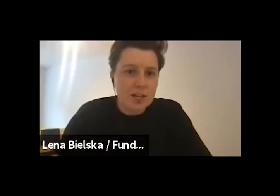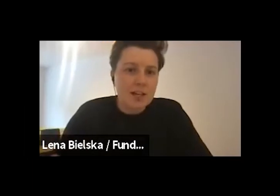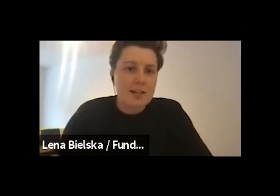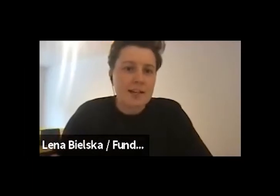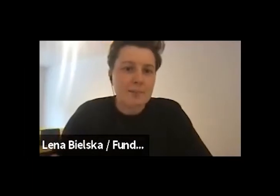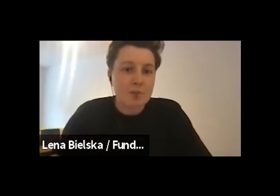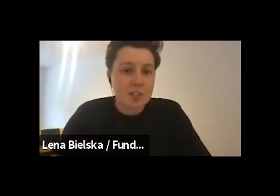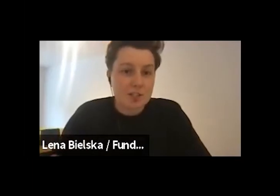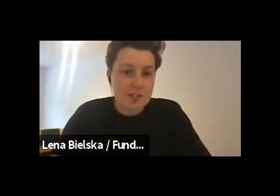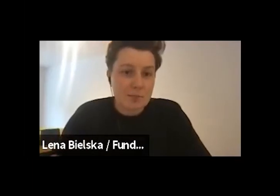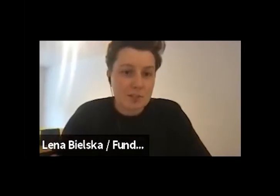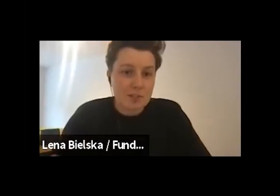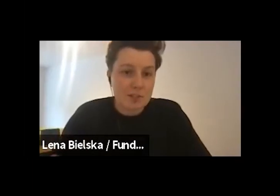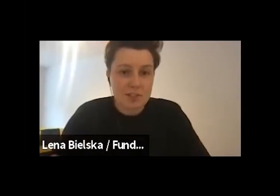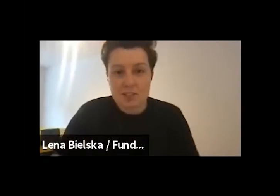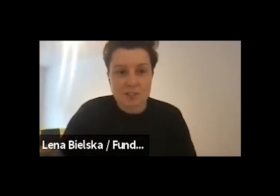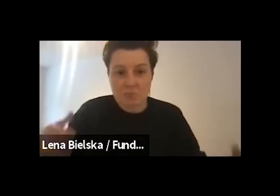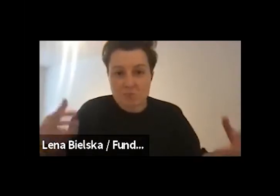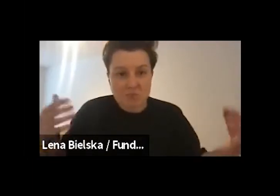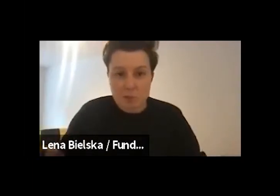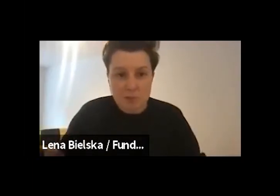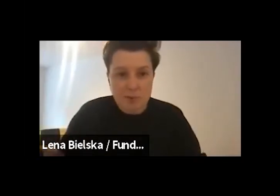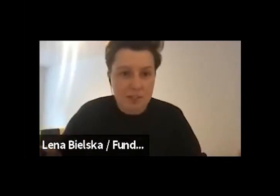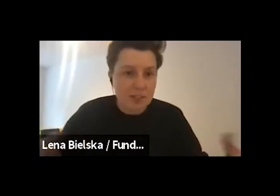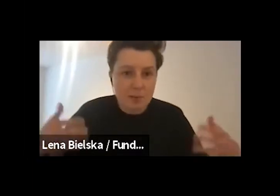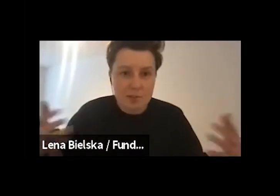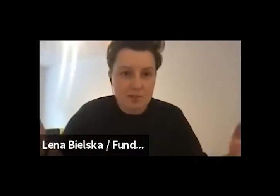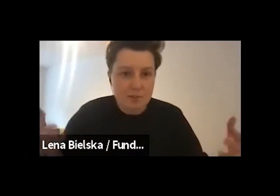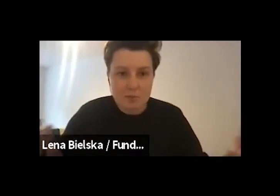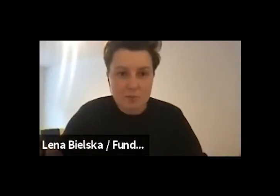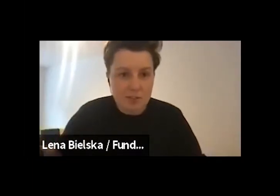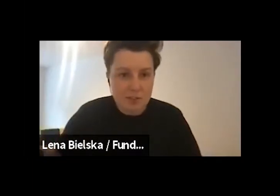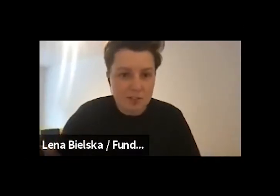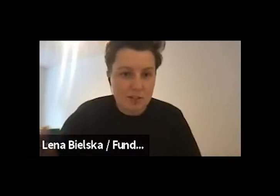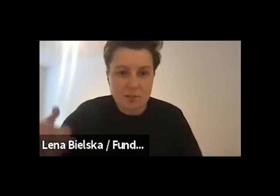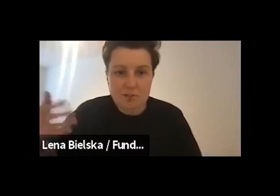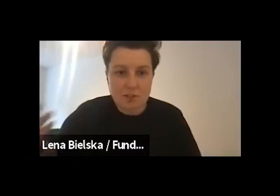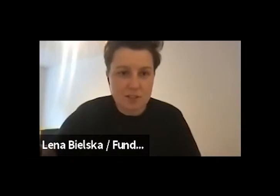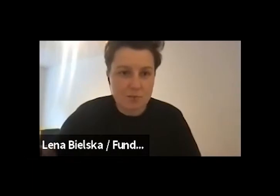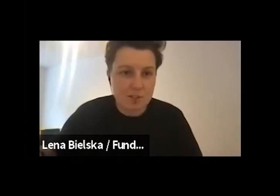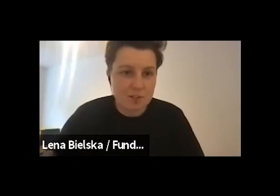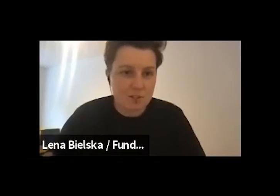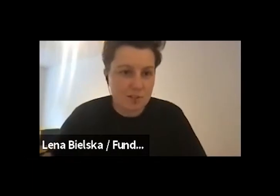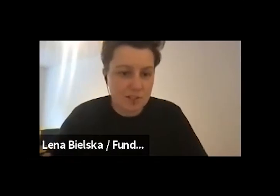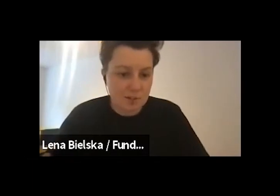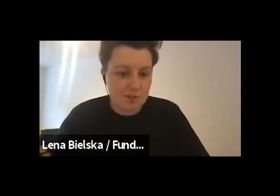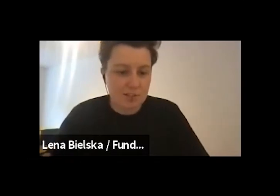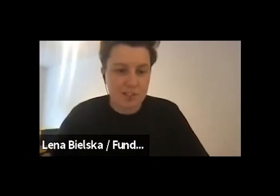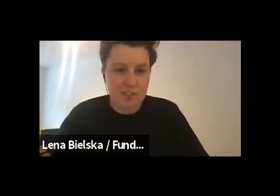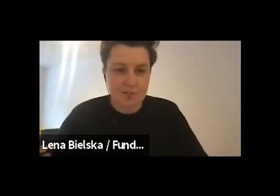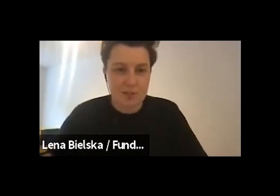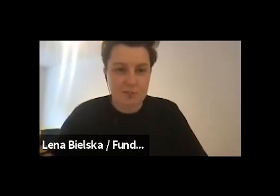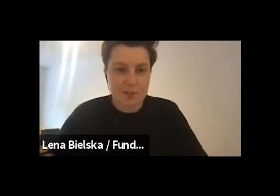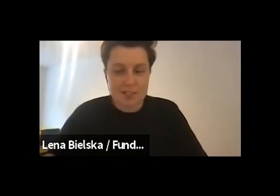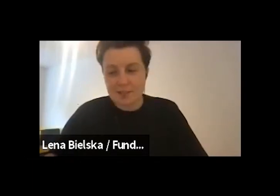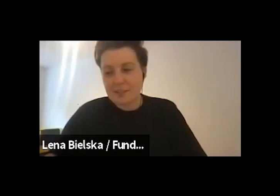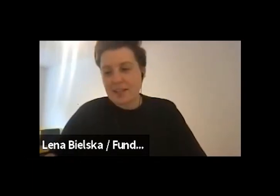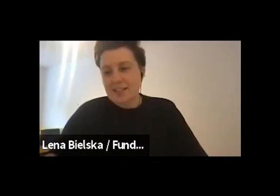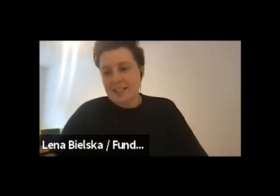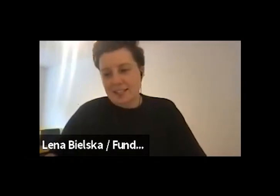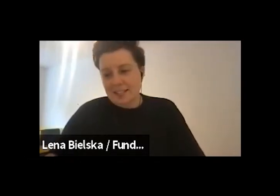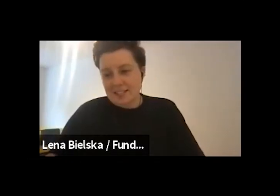dzisiaj podzieli się z nami dobrymi praktykami, wiedzą, umiejętnościami, wszystkim, czego się dowiedziała w trakcie swojej